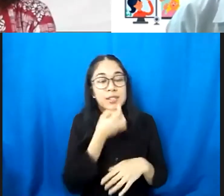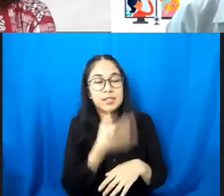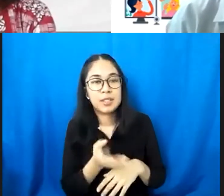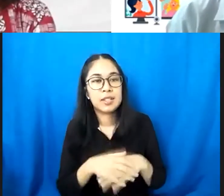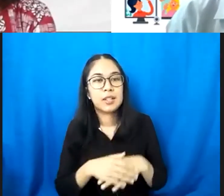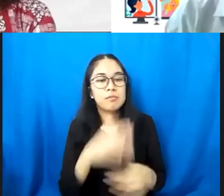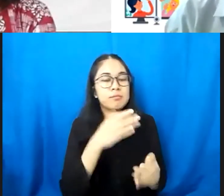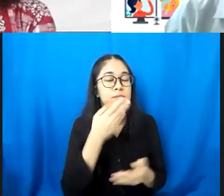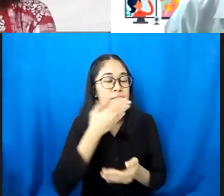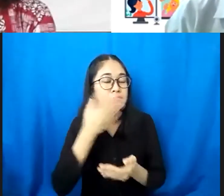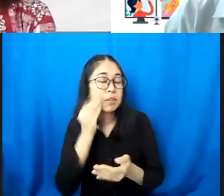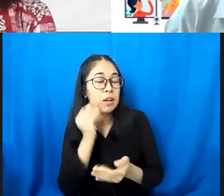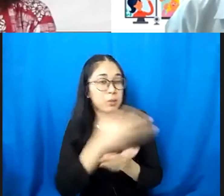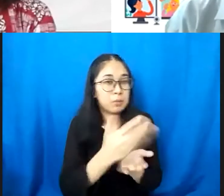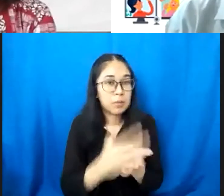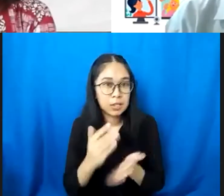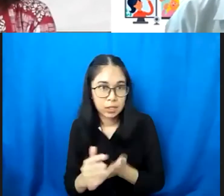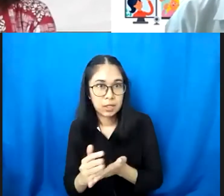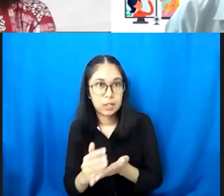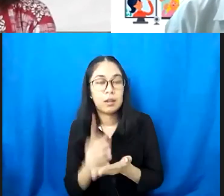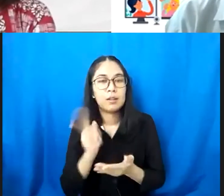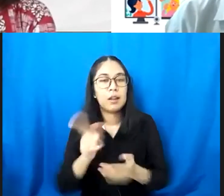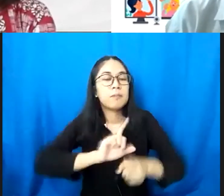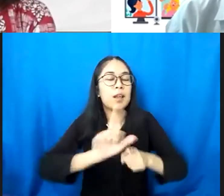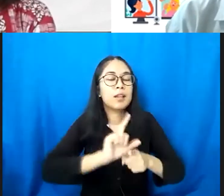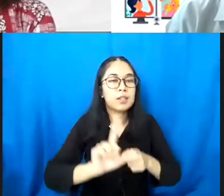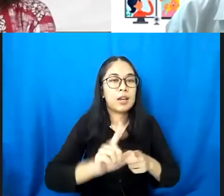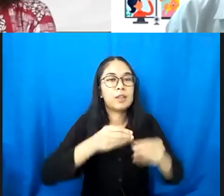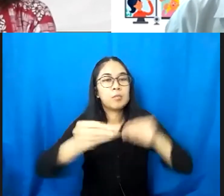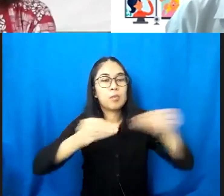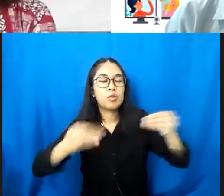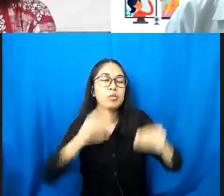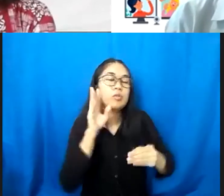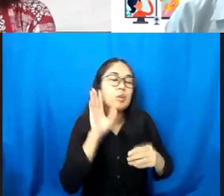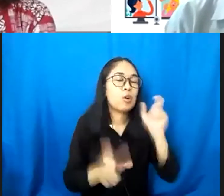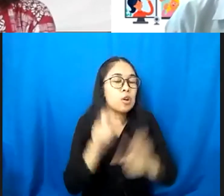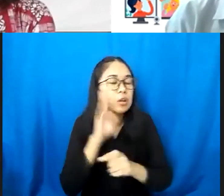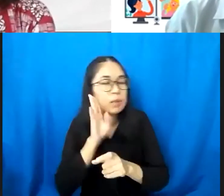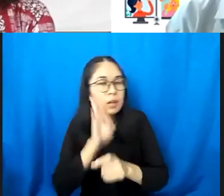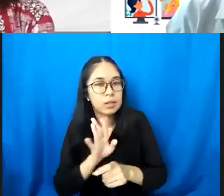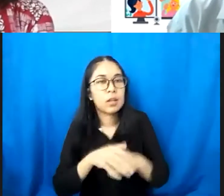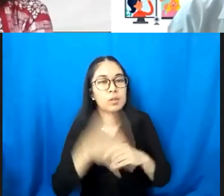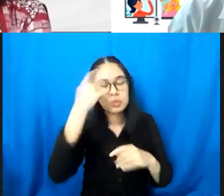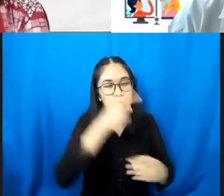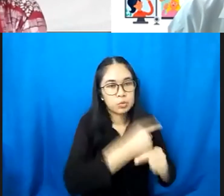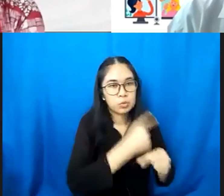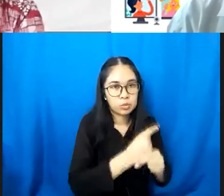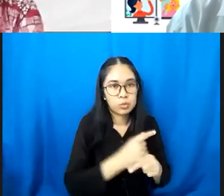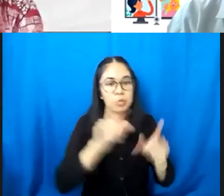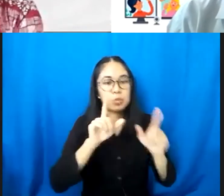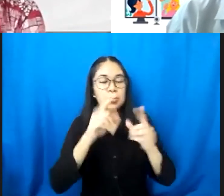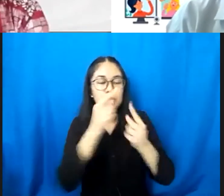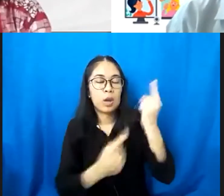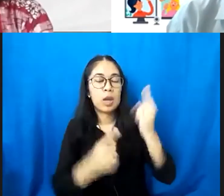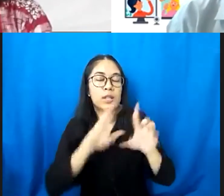pengalaman saya waktu mengikuti pelatihan modul remaja di sekolah untuk guru wali kelas dan pengurus OSIS